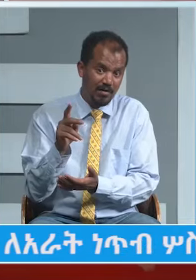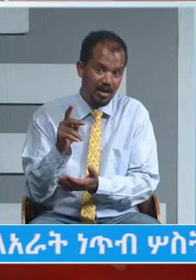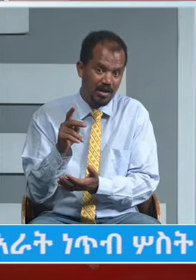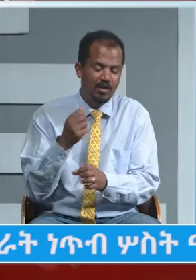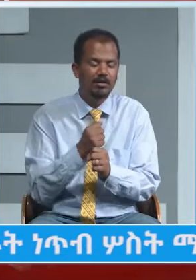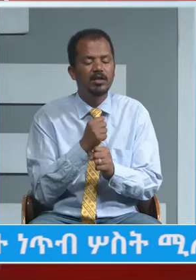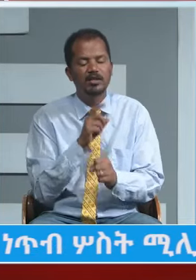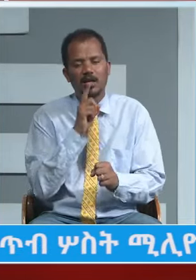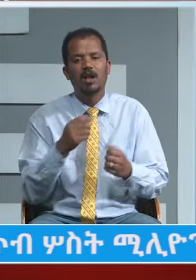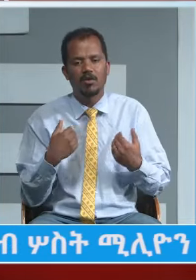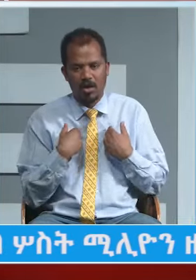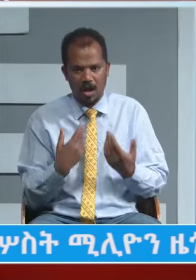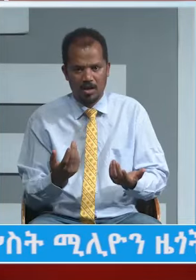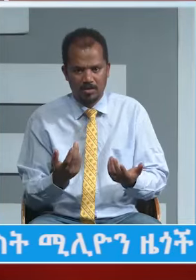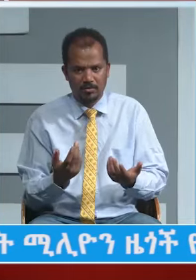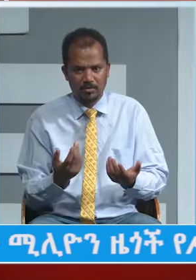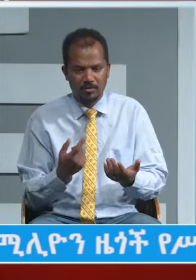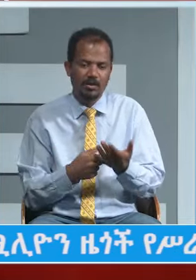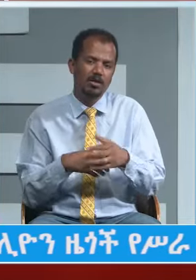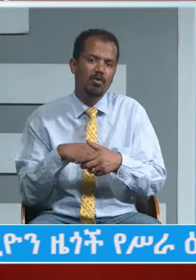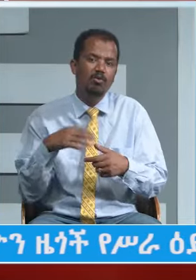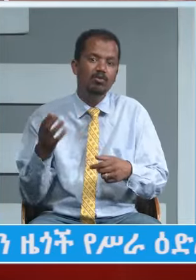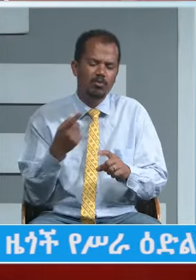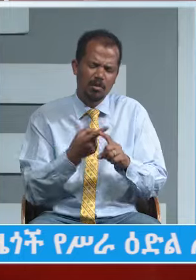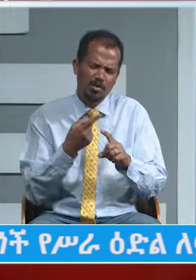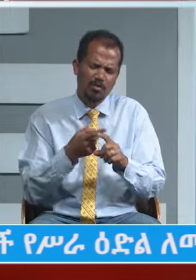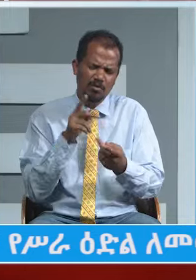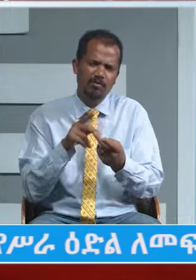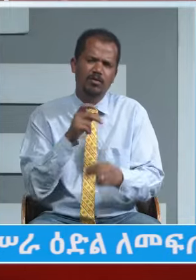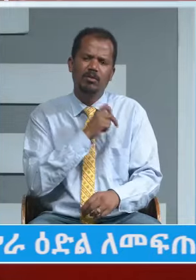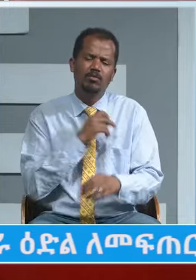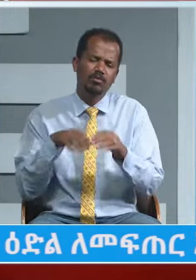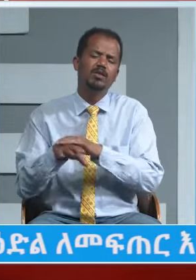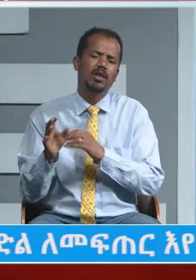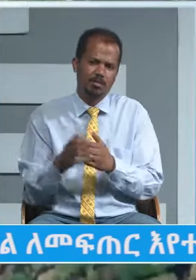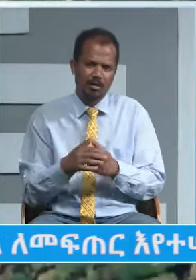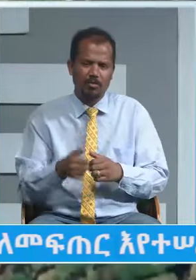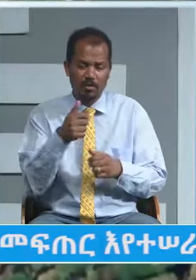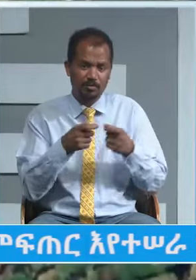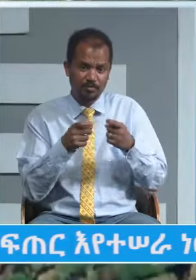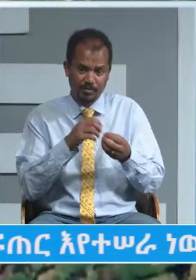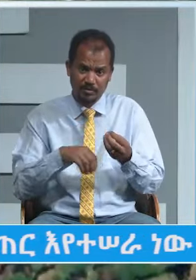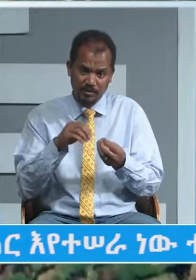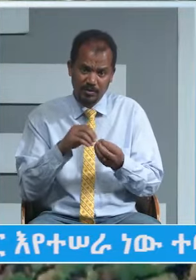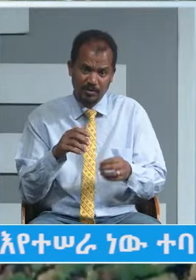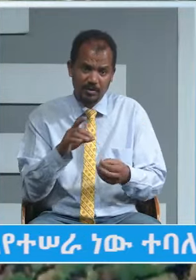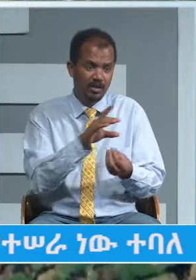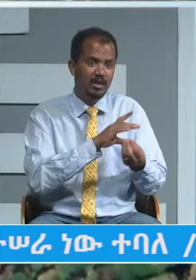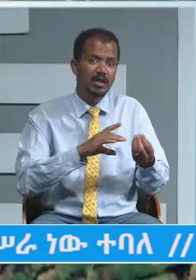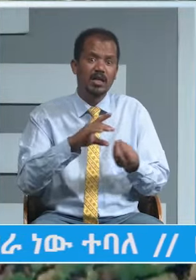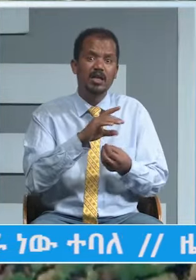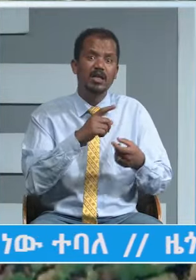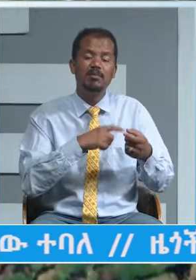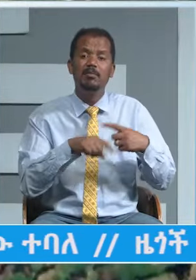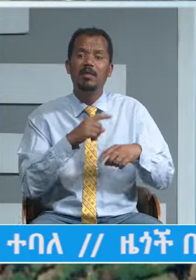ለመክፈል እየሰራን ያለ ነው እና ከዛ ውጭ ያው በየወሩ ደሞዙ መከፈስንት ይገባል። ዋና አስተዳዳሪው ጨምረውም